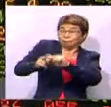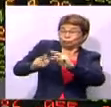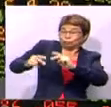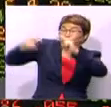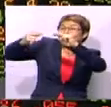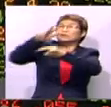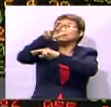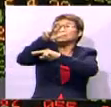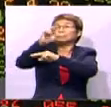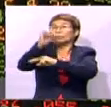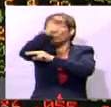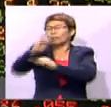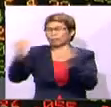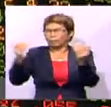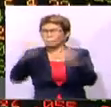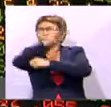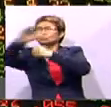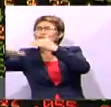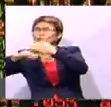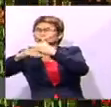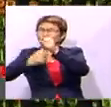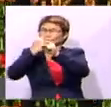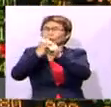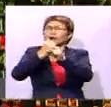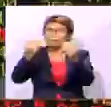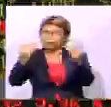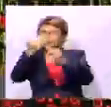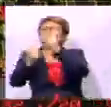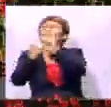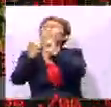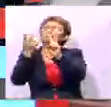hampir 30% berbanding keseluruhan tahun 2016.